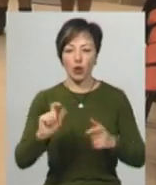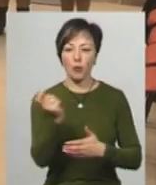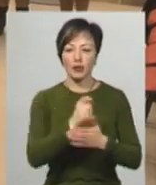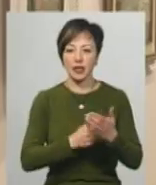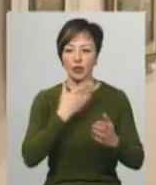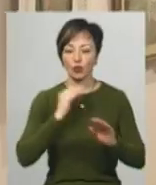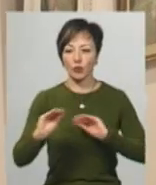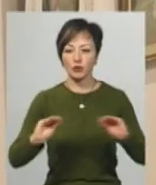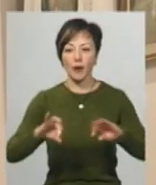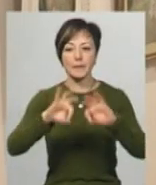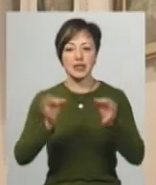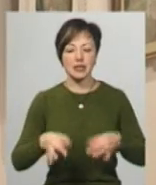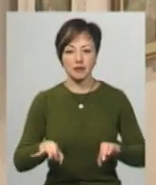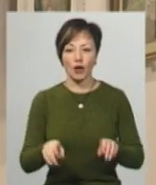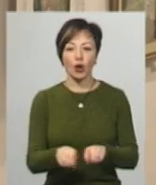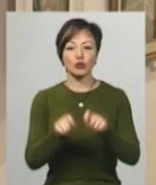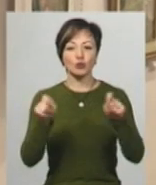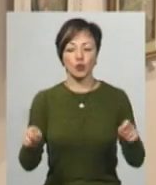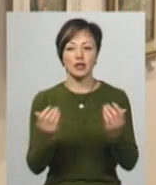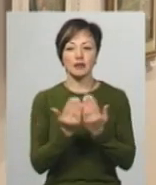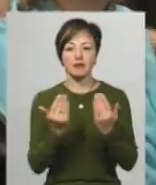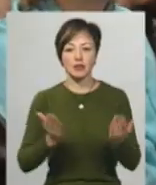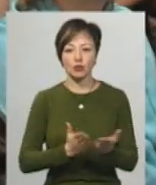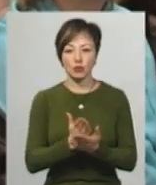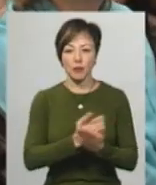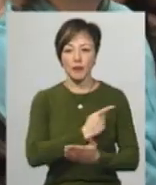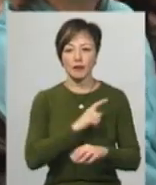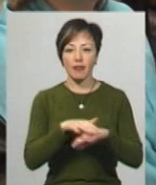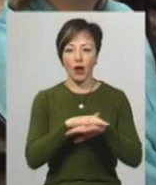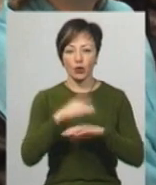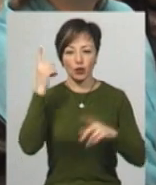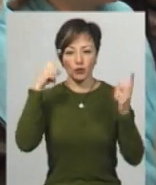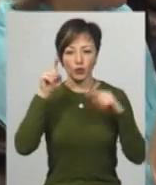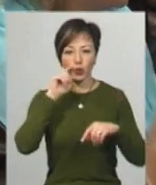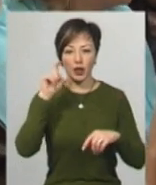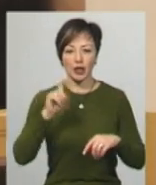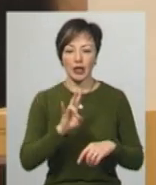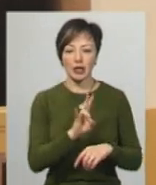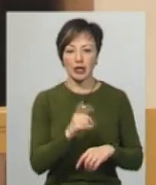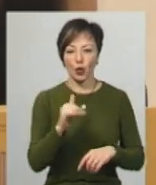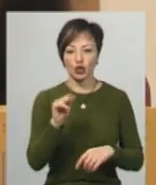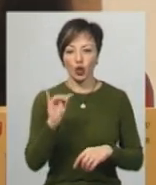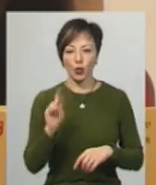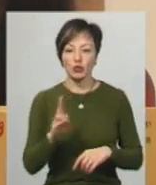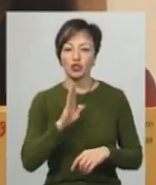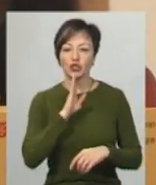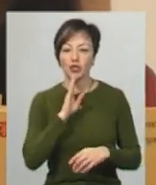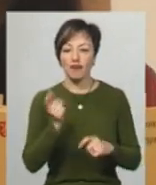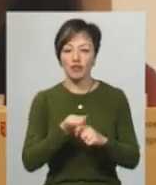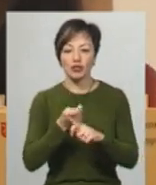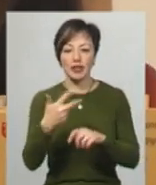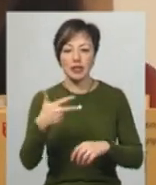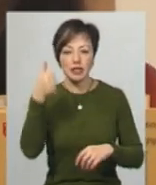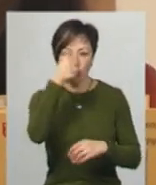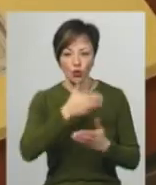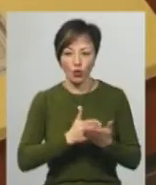та декоративно-прикладного мистецтва розгорнулася виставка заслуженого майстра народної творчості України Ніни Гончарук. Жінка вишиває 30 років.